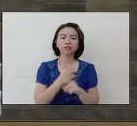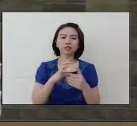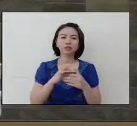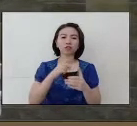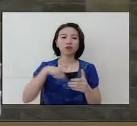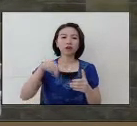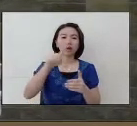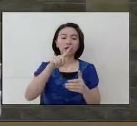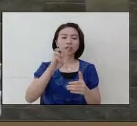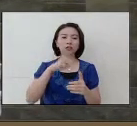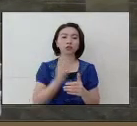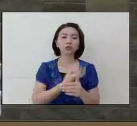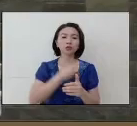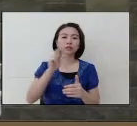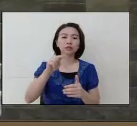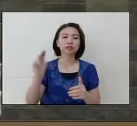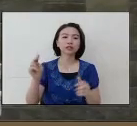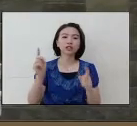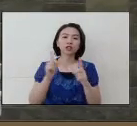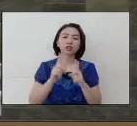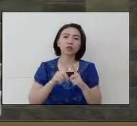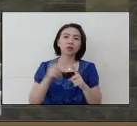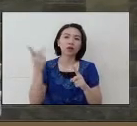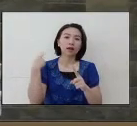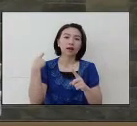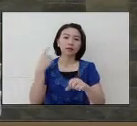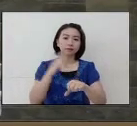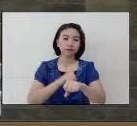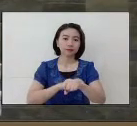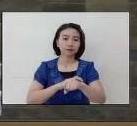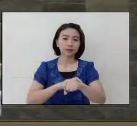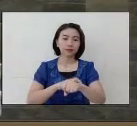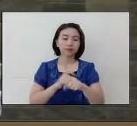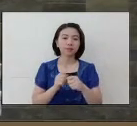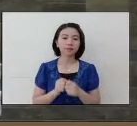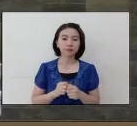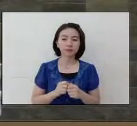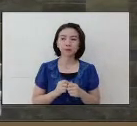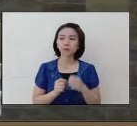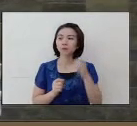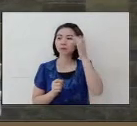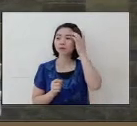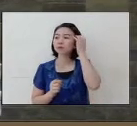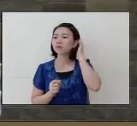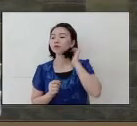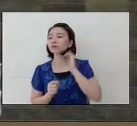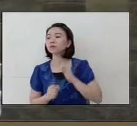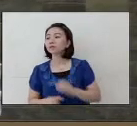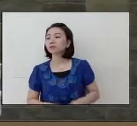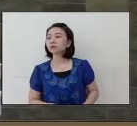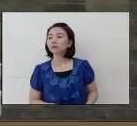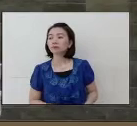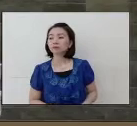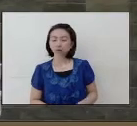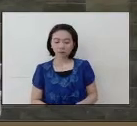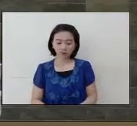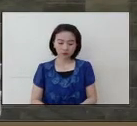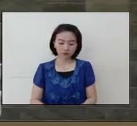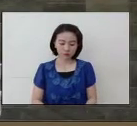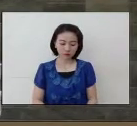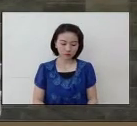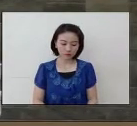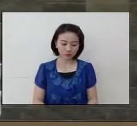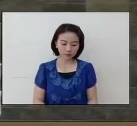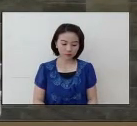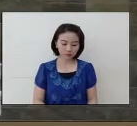ay kinakailangan magkaroon tayo ng panahon, no? And ako'y nainiwala na ito po, isasama po natin sa mga